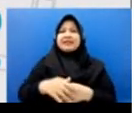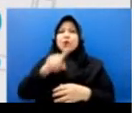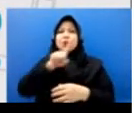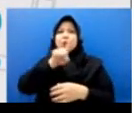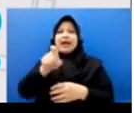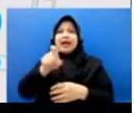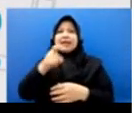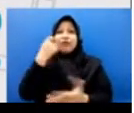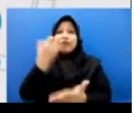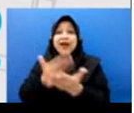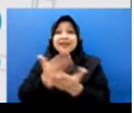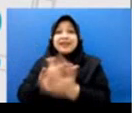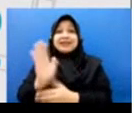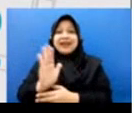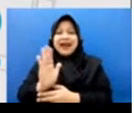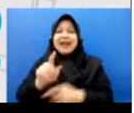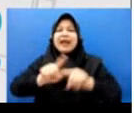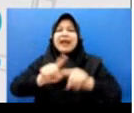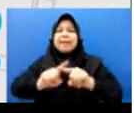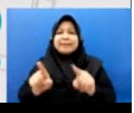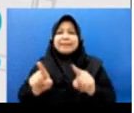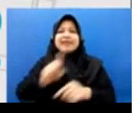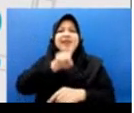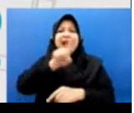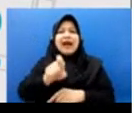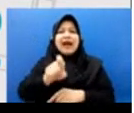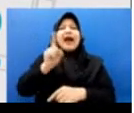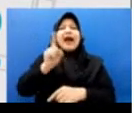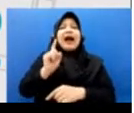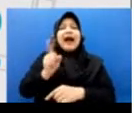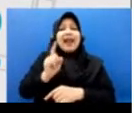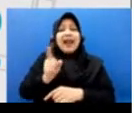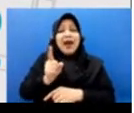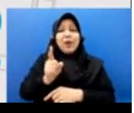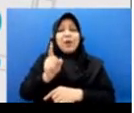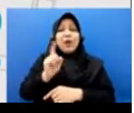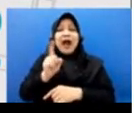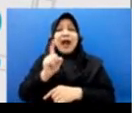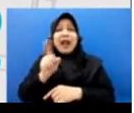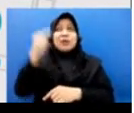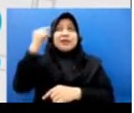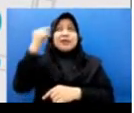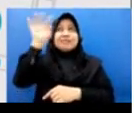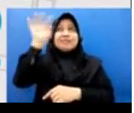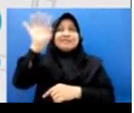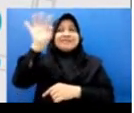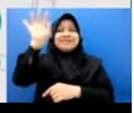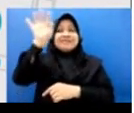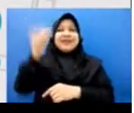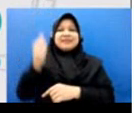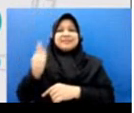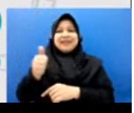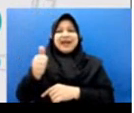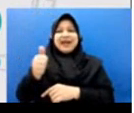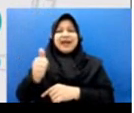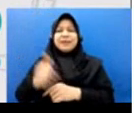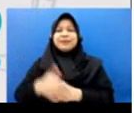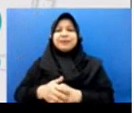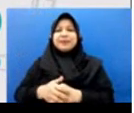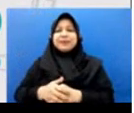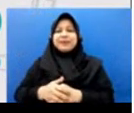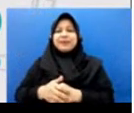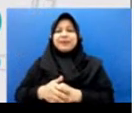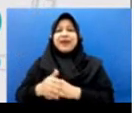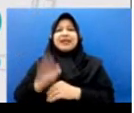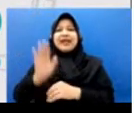bagaimana jika. Jadi Bapak dan Ibu meminta mereka untuk berandai-andai. Bagaimana membuat pengalaman tersebut